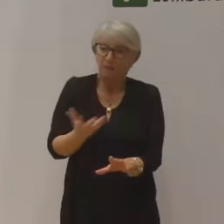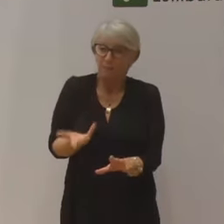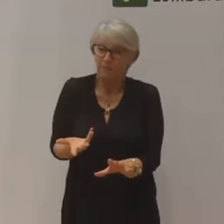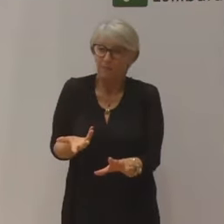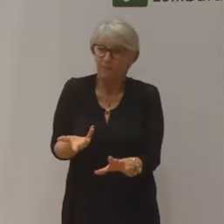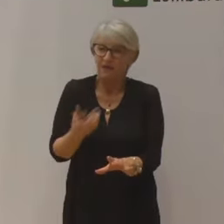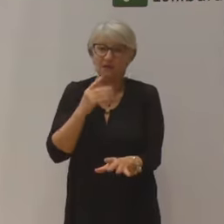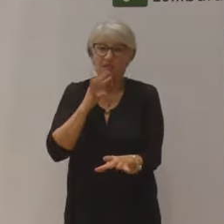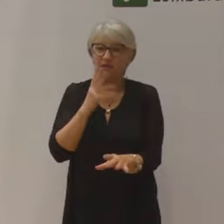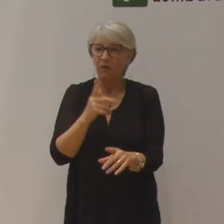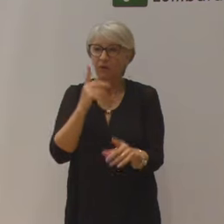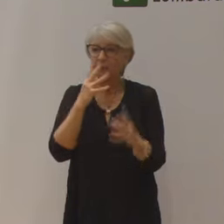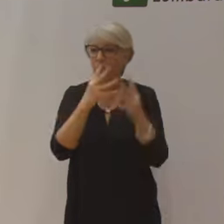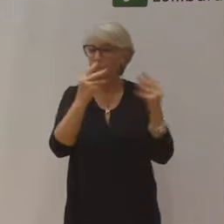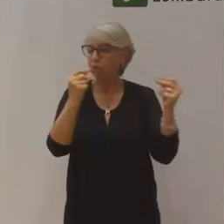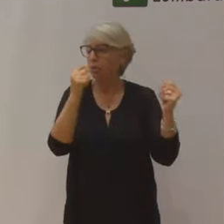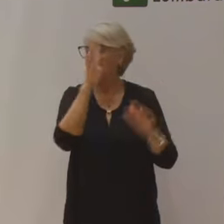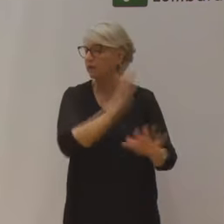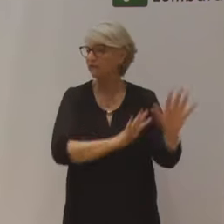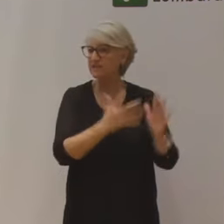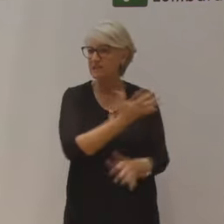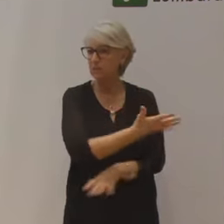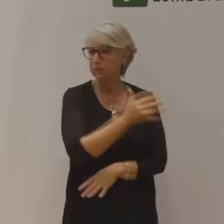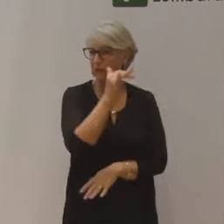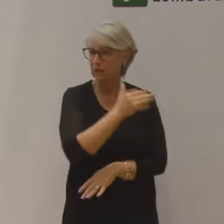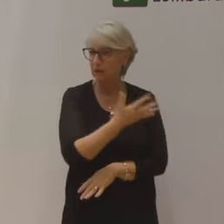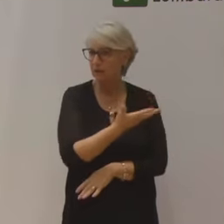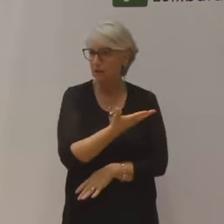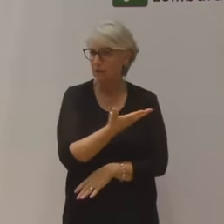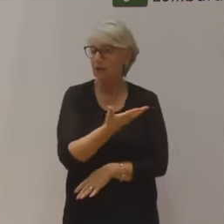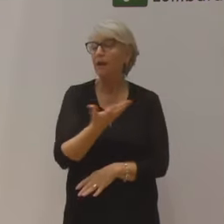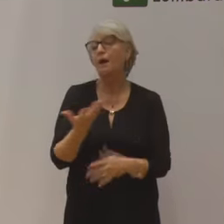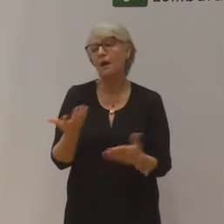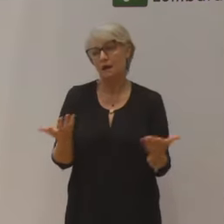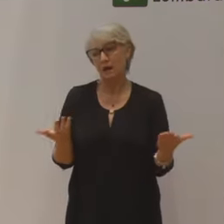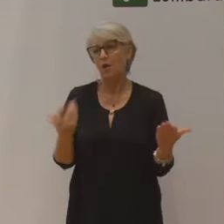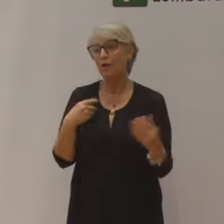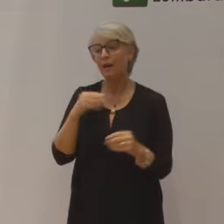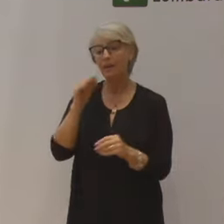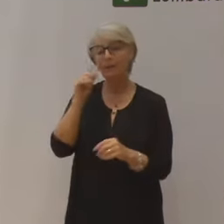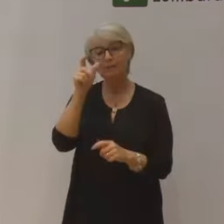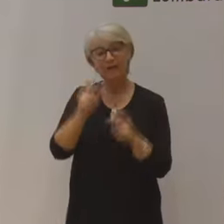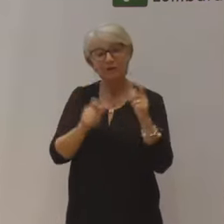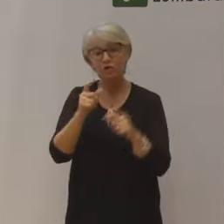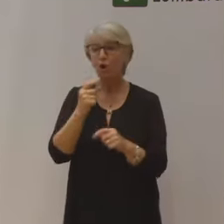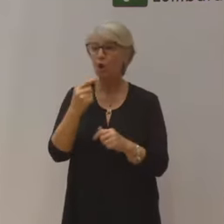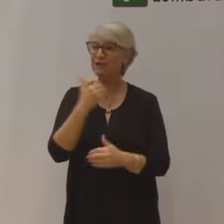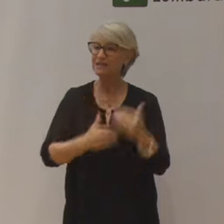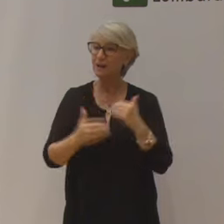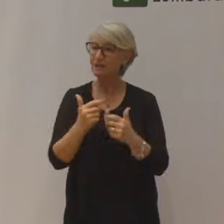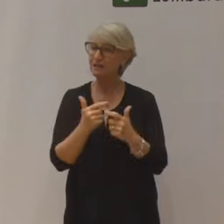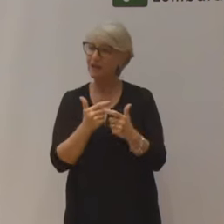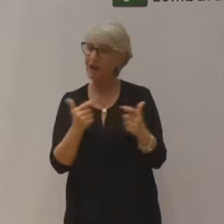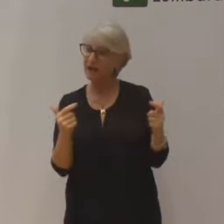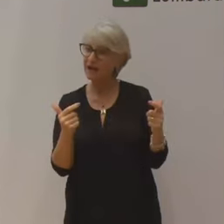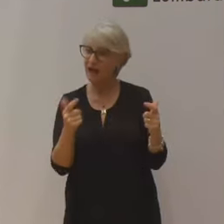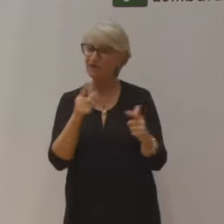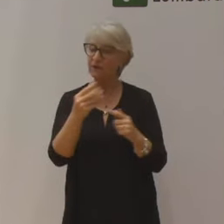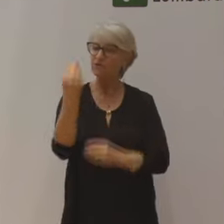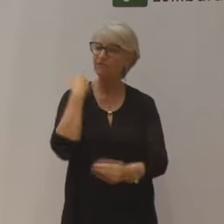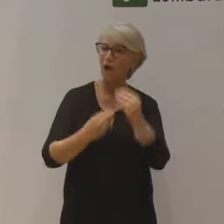far sì che diventino invisibili. A mio avviso, questa è una domanda che i familiari delle persone con disabilità gravi si pongono in